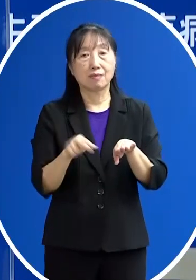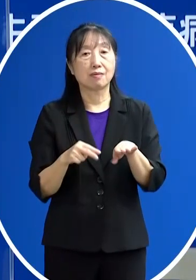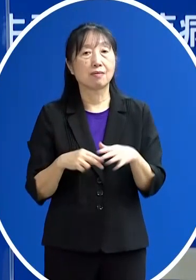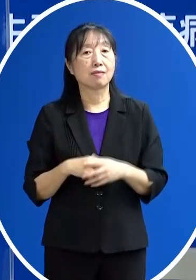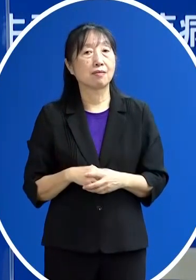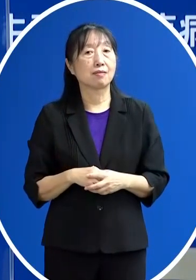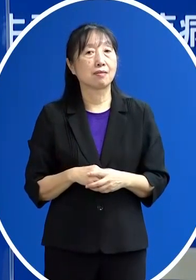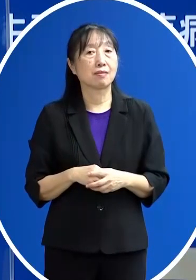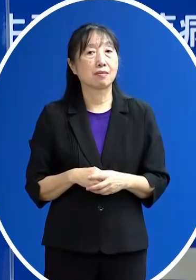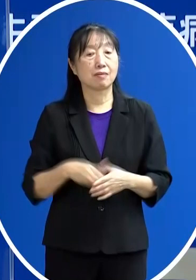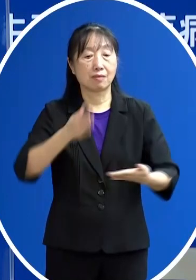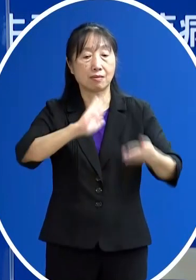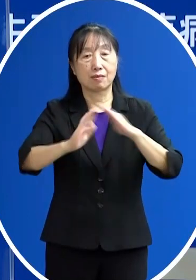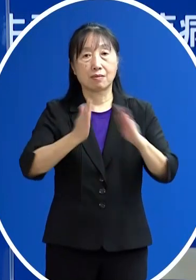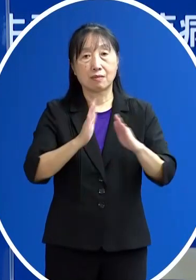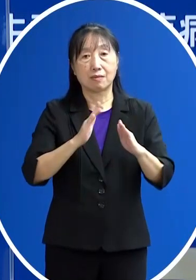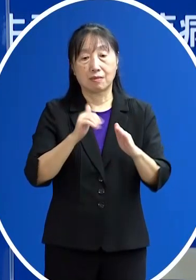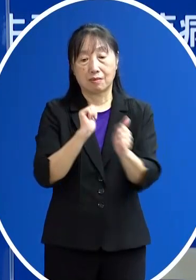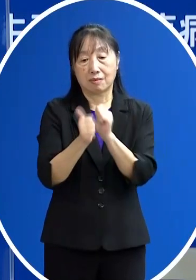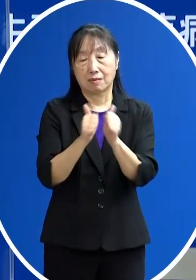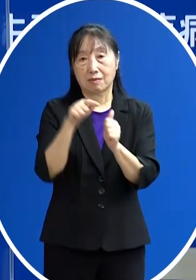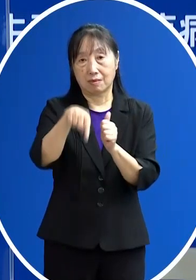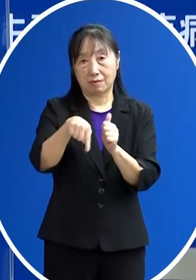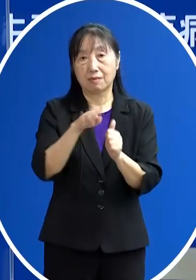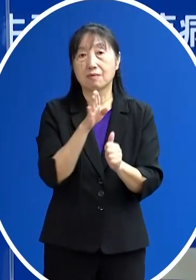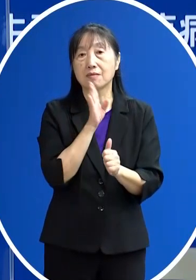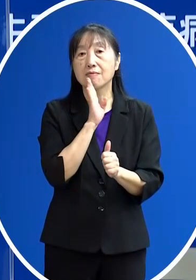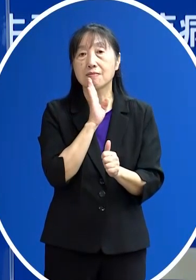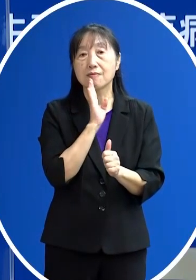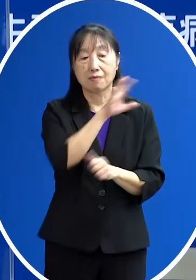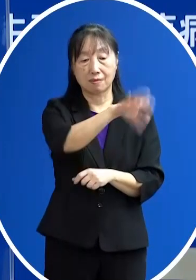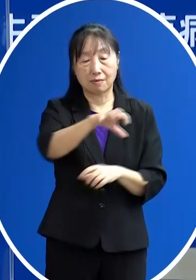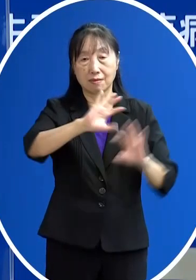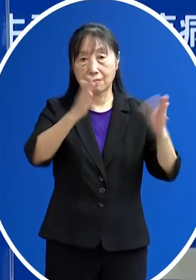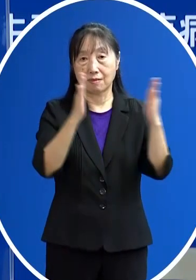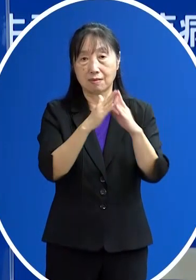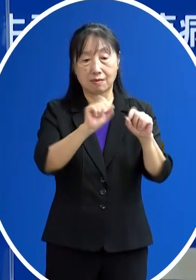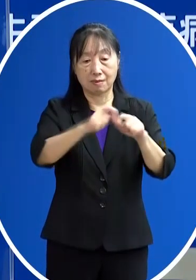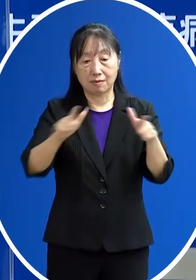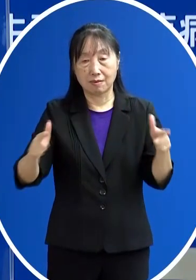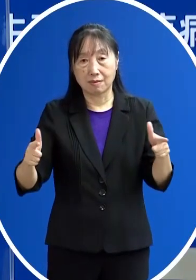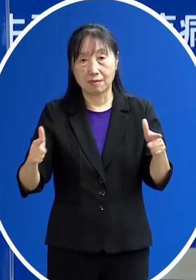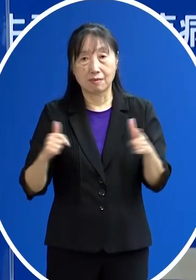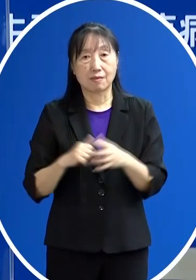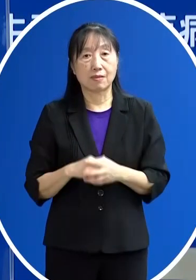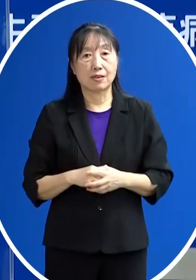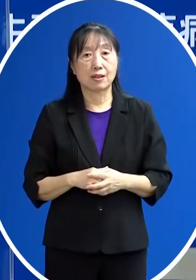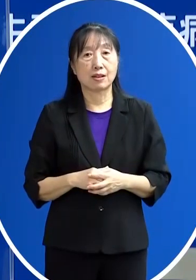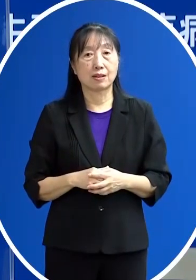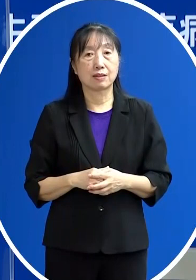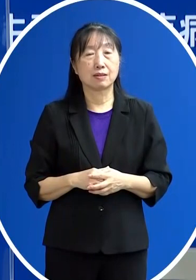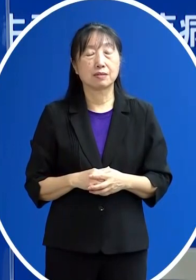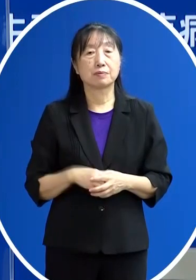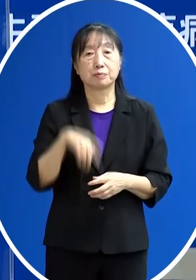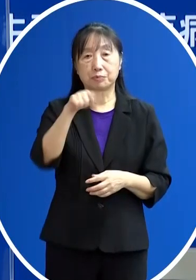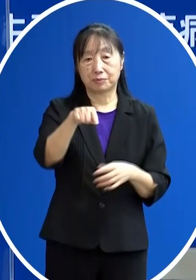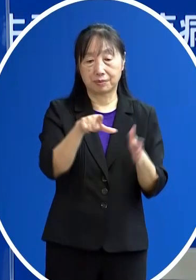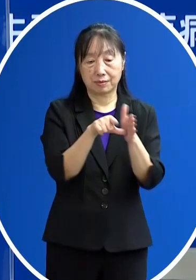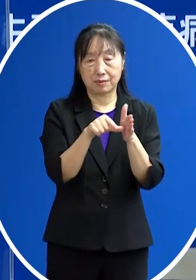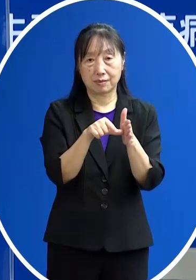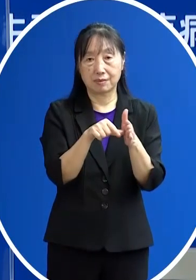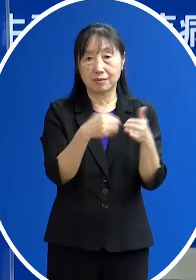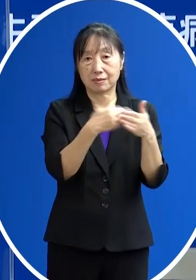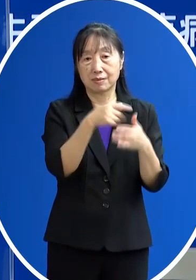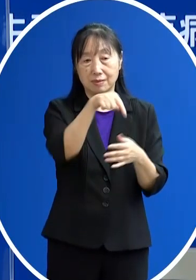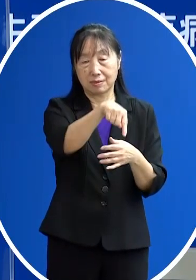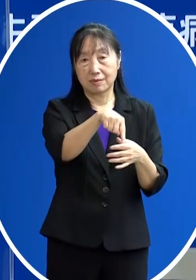为在空手道的赛事，它是来自各个国家，那尤其是刚好这段期间